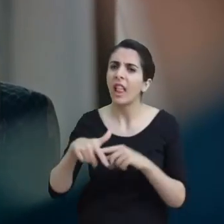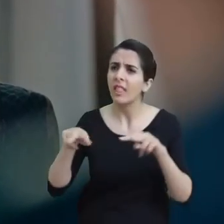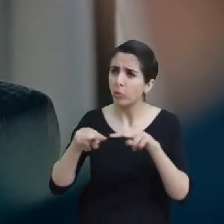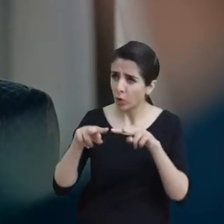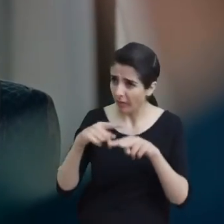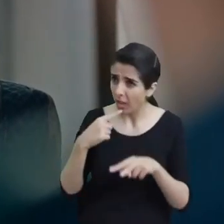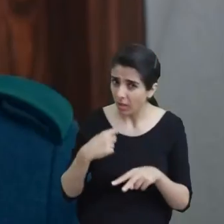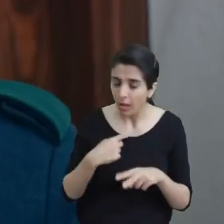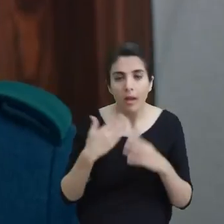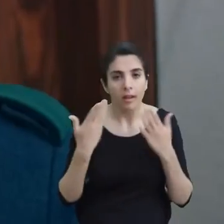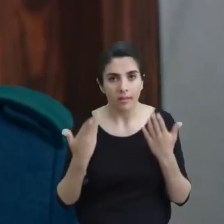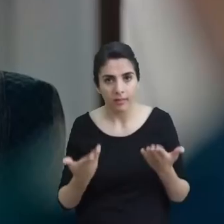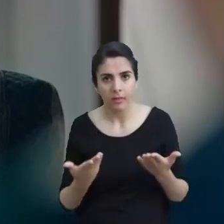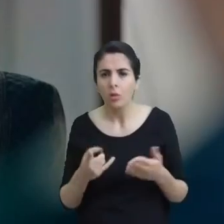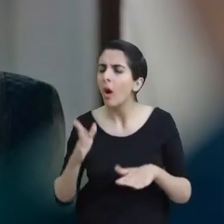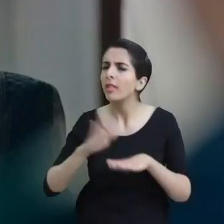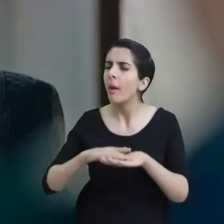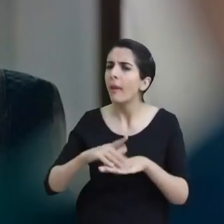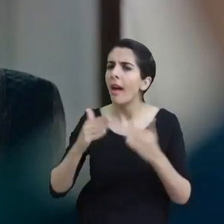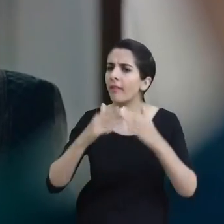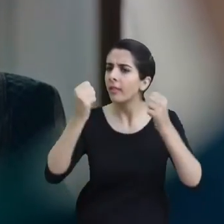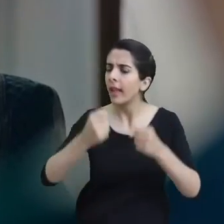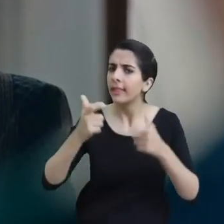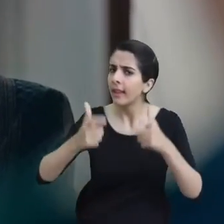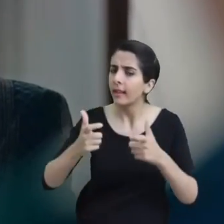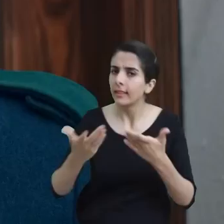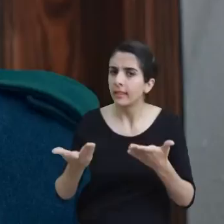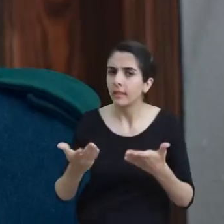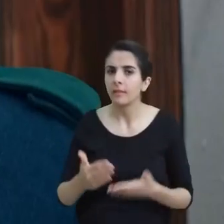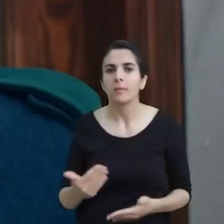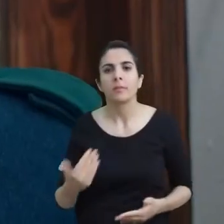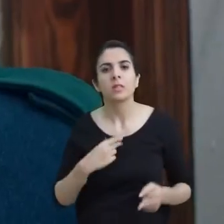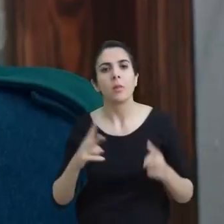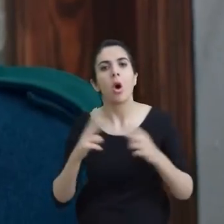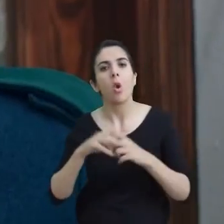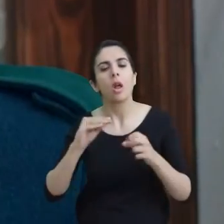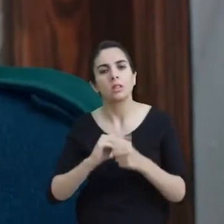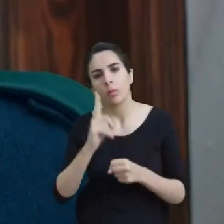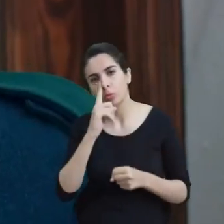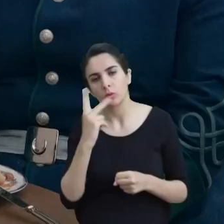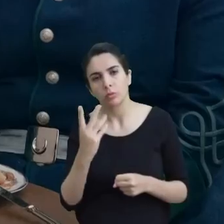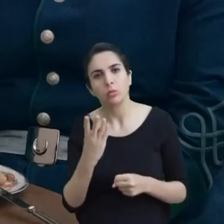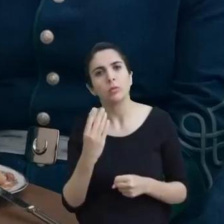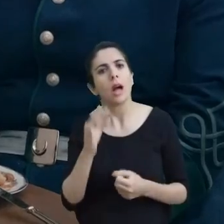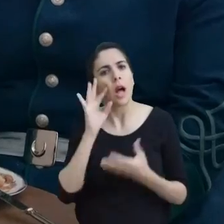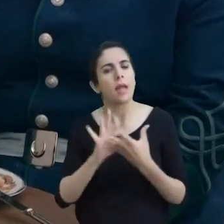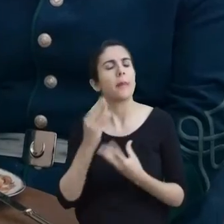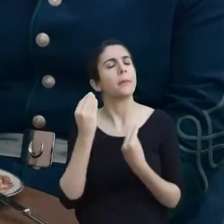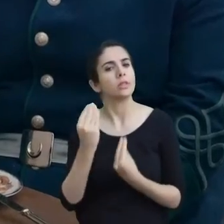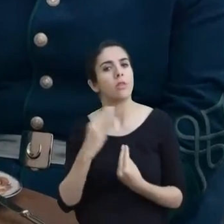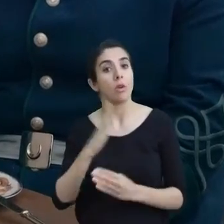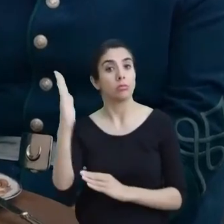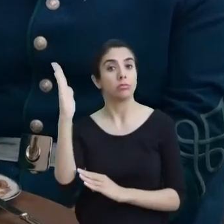Filinta Mustafa mı dedin sen? Evet. Ne yapar? Nerede yaşar bu zat-ı muhterem? Bizim karakolda amir. Çok da güzel bir